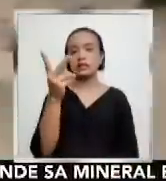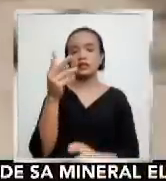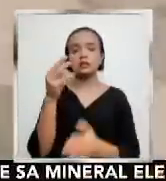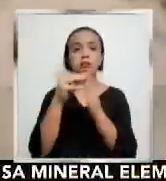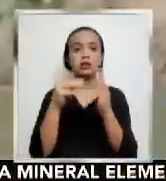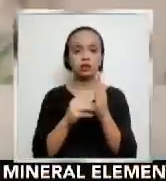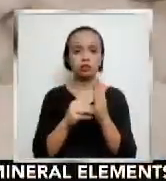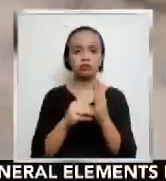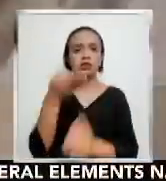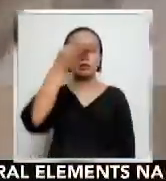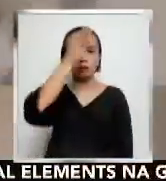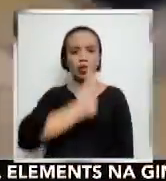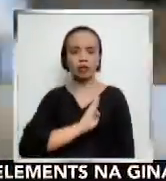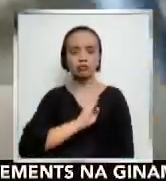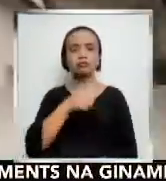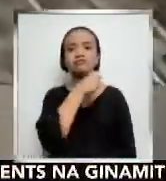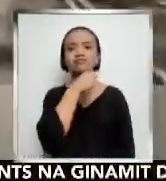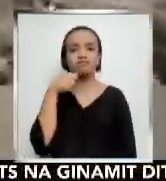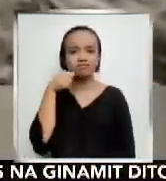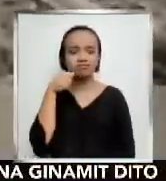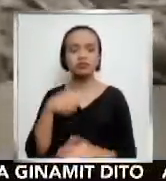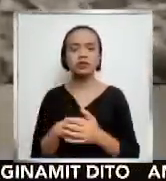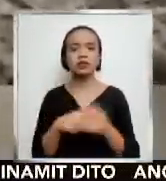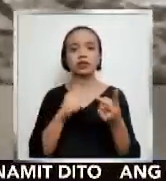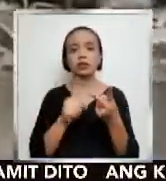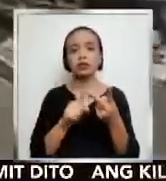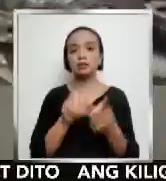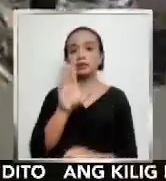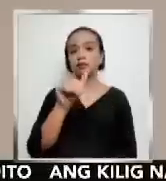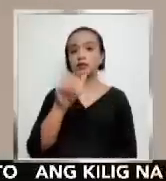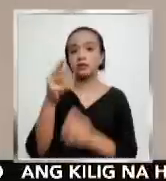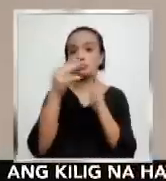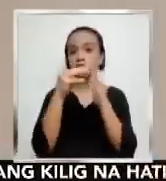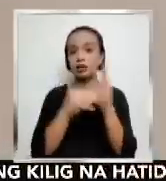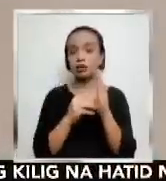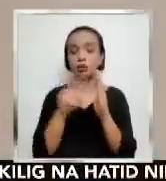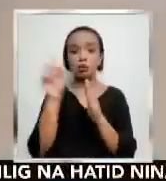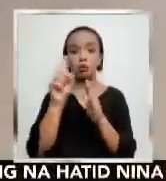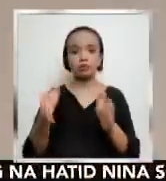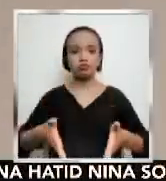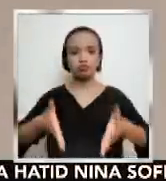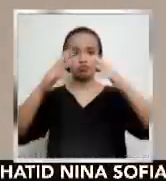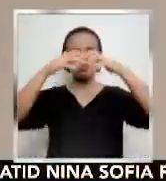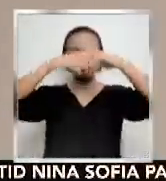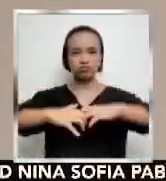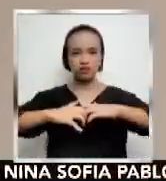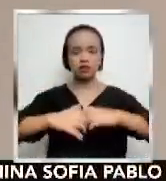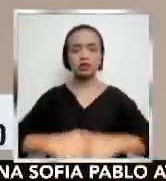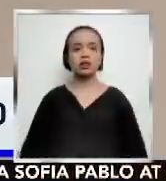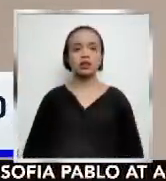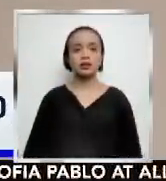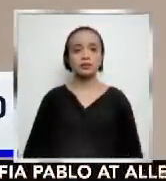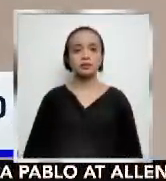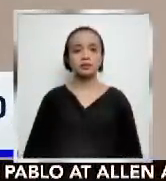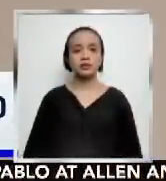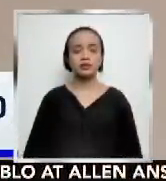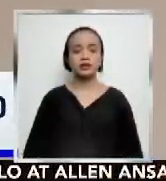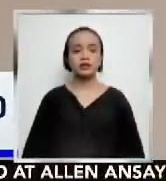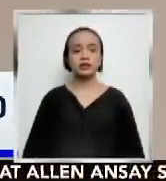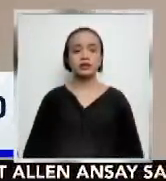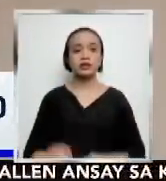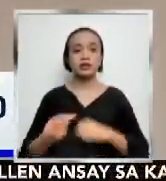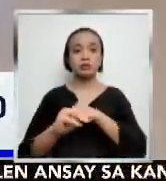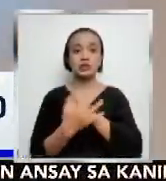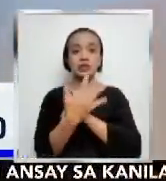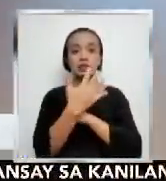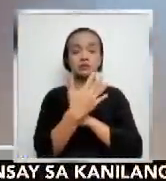sa agrikultura at halos 15 million pesos sa infrastruktura. Under state of calamity na ang Hingoog, Misamis Oriental.